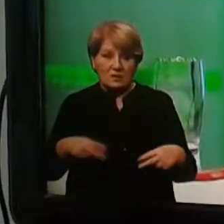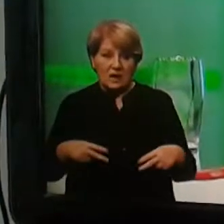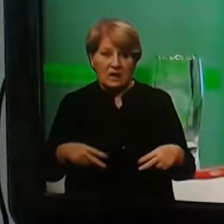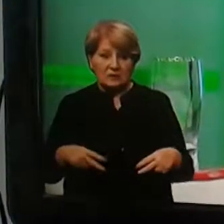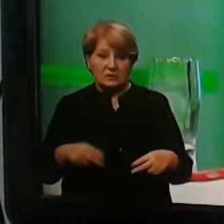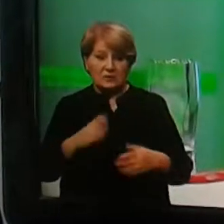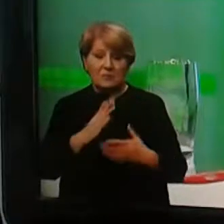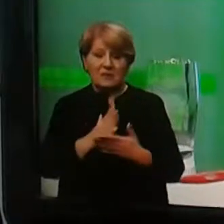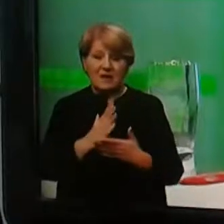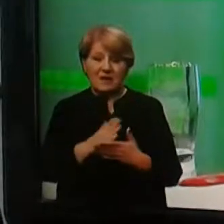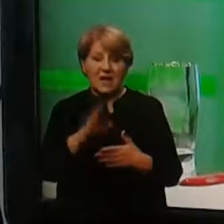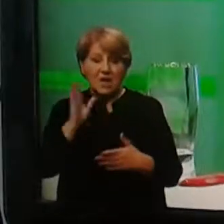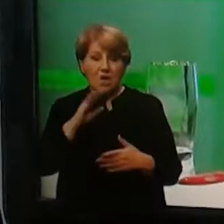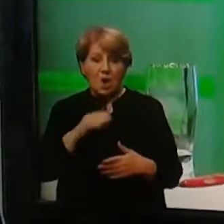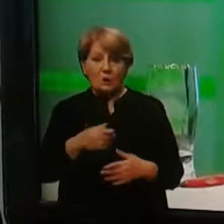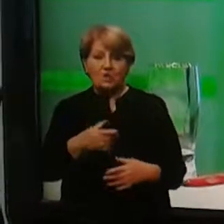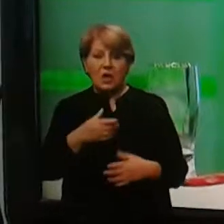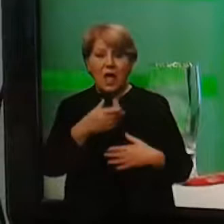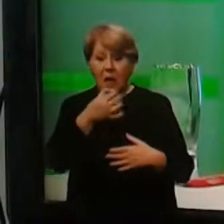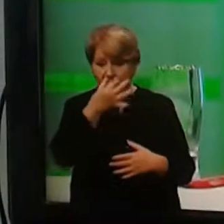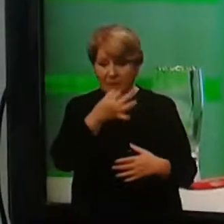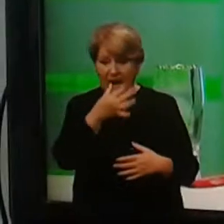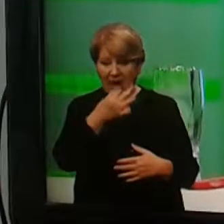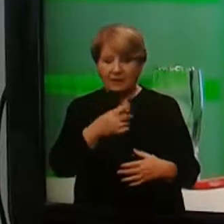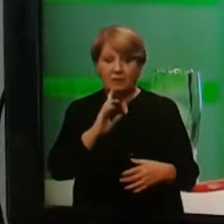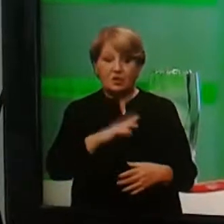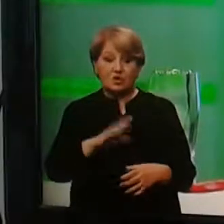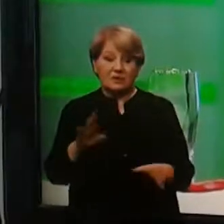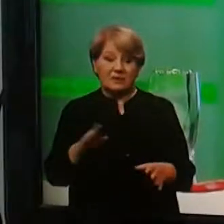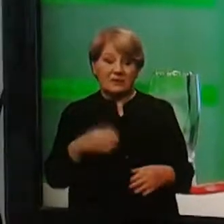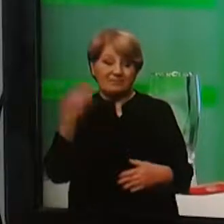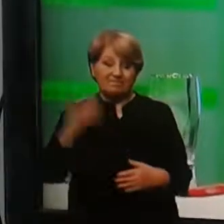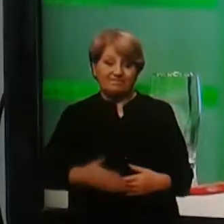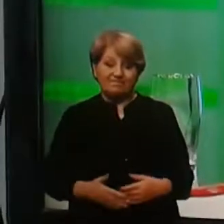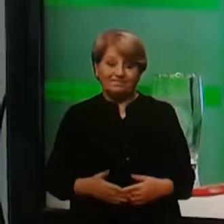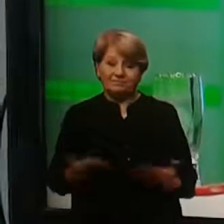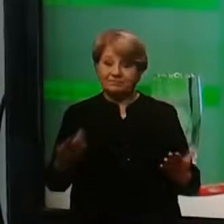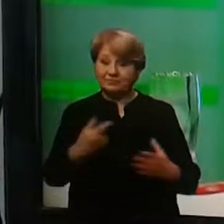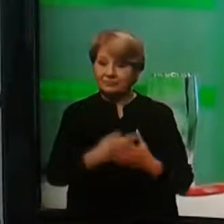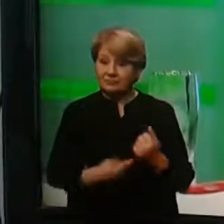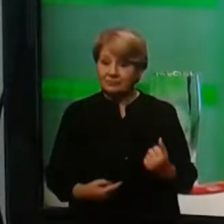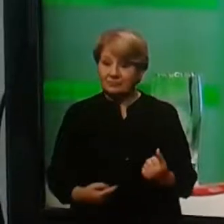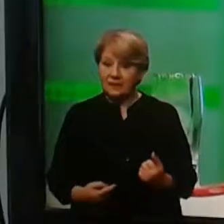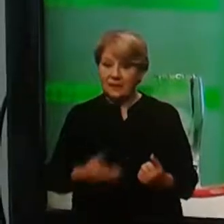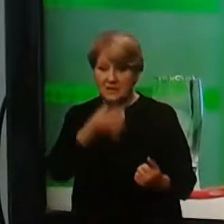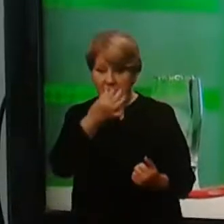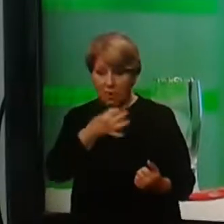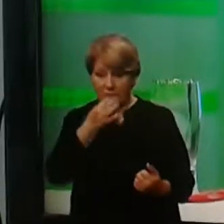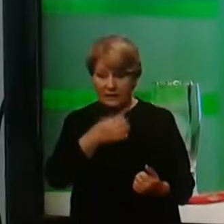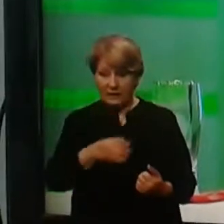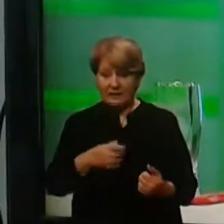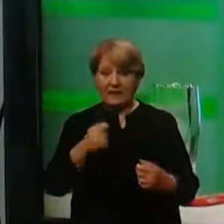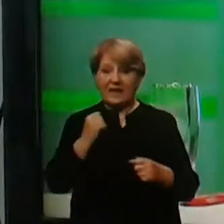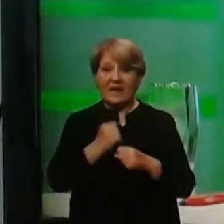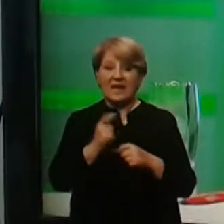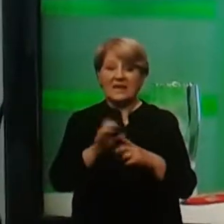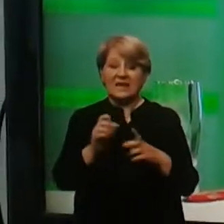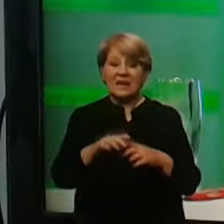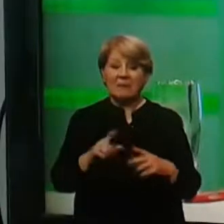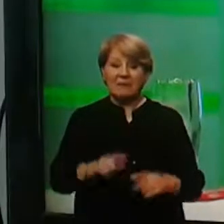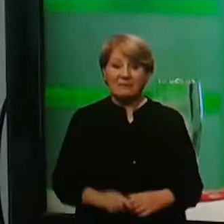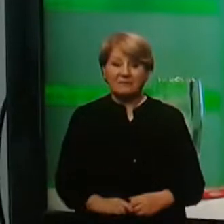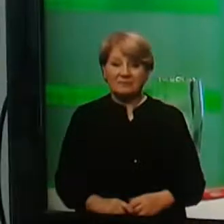mu svaka i obična prehlada može biti pogubna. Zašto da izgubim dijete zbog prehlade ili gripe?